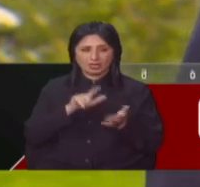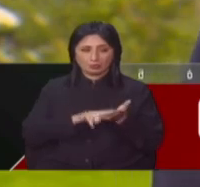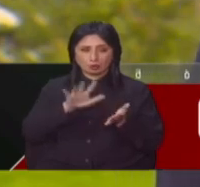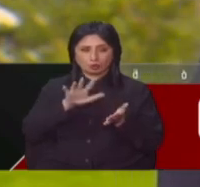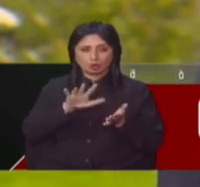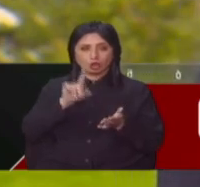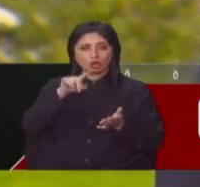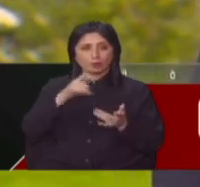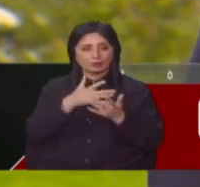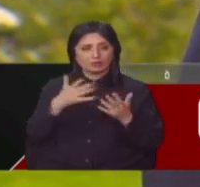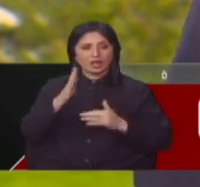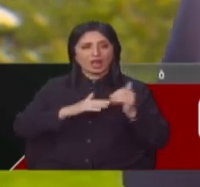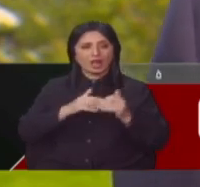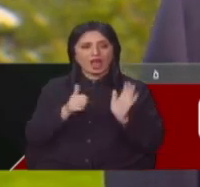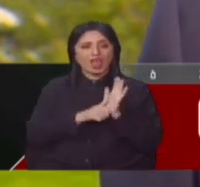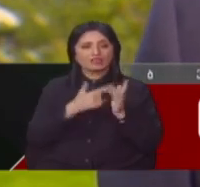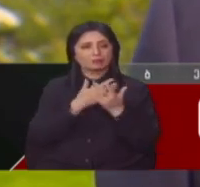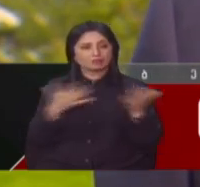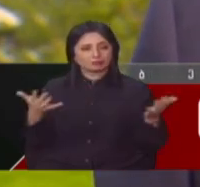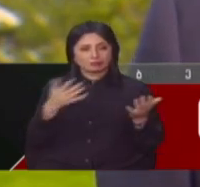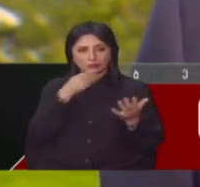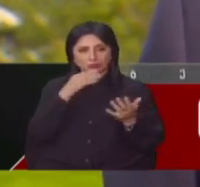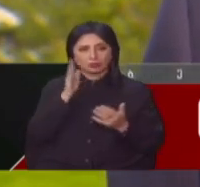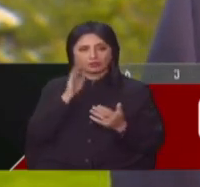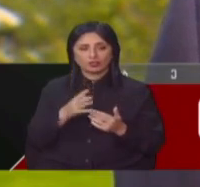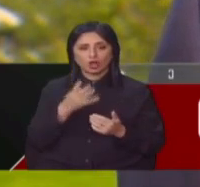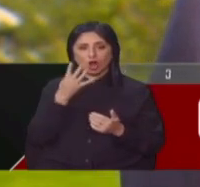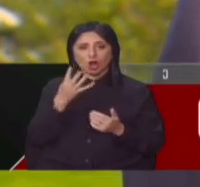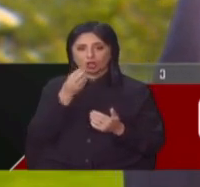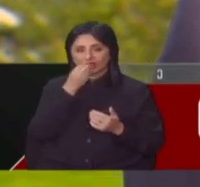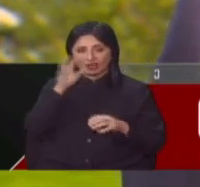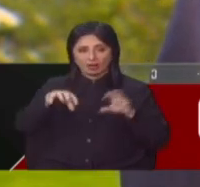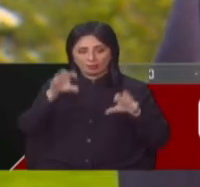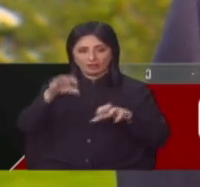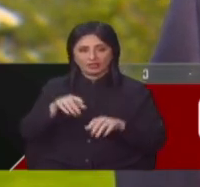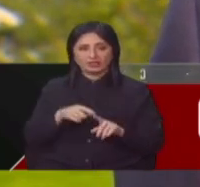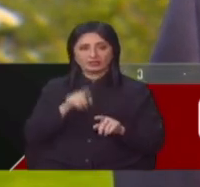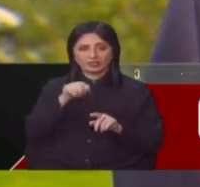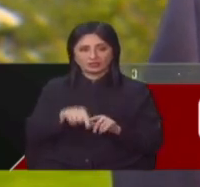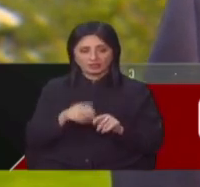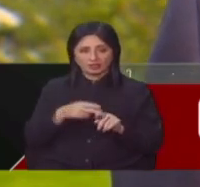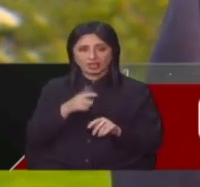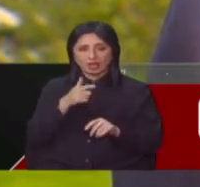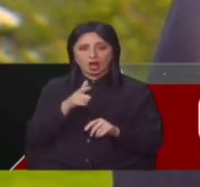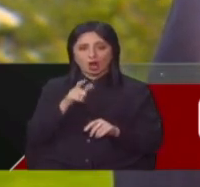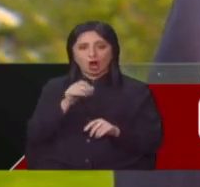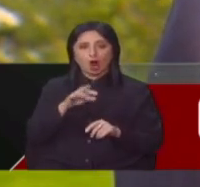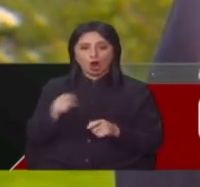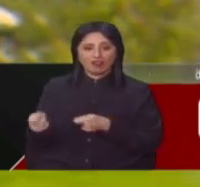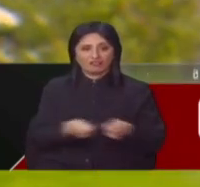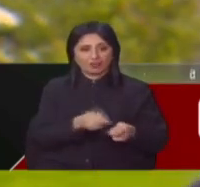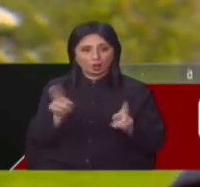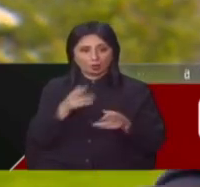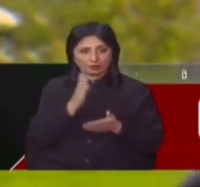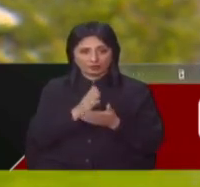175 ნომრიანი, სხვადასხვა კლასის 6 ტიპის ნომერი გვექნება, გვექნება 4 კვების ობიექტი, არის მაშინ ინტეგრირებული გოლფის მოედანი და გოლფის